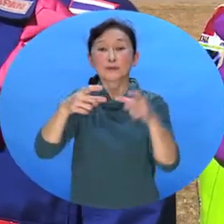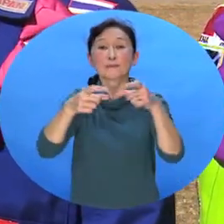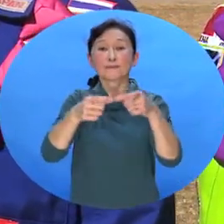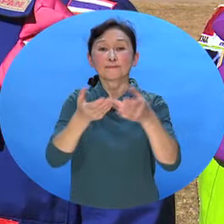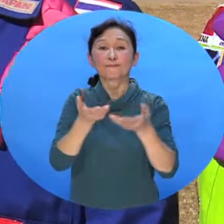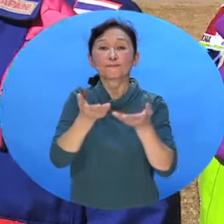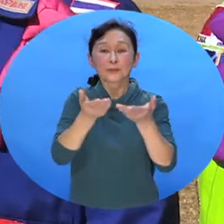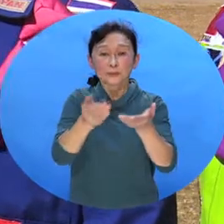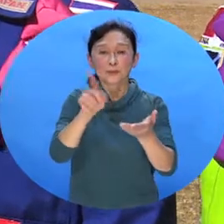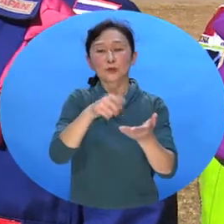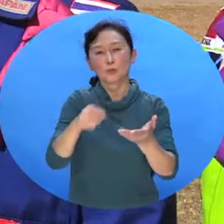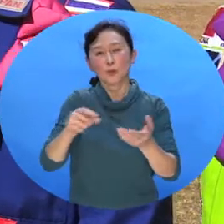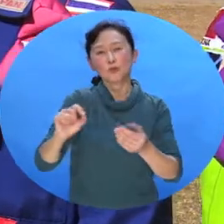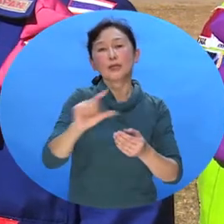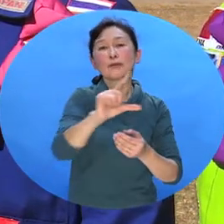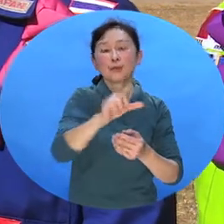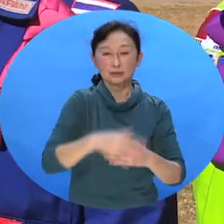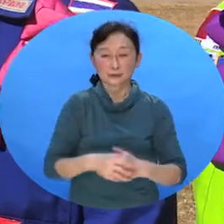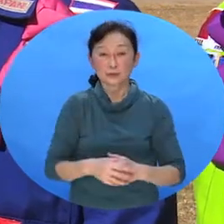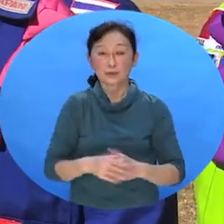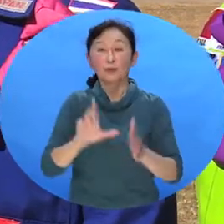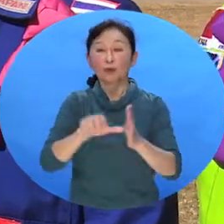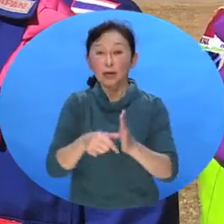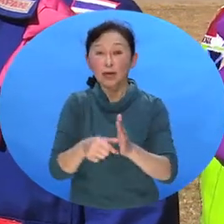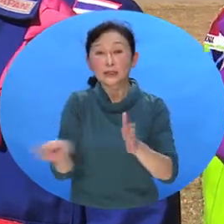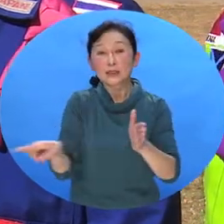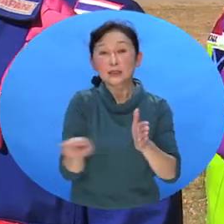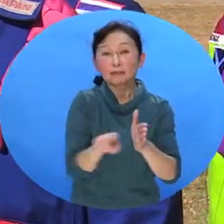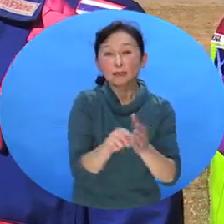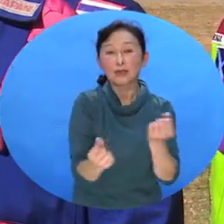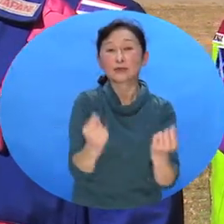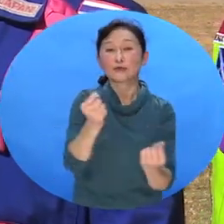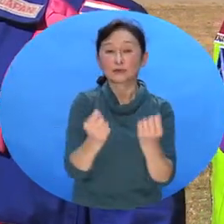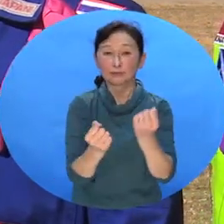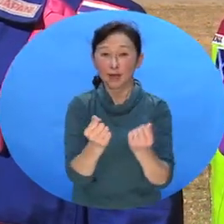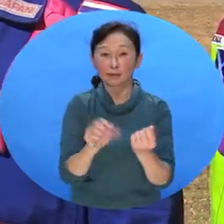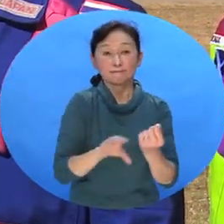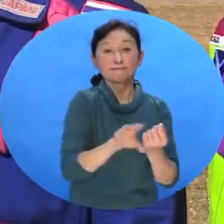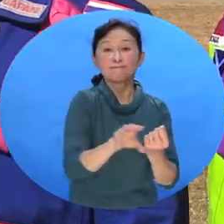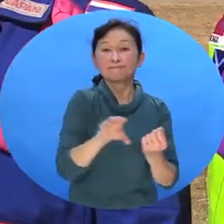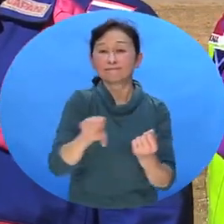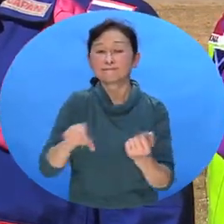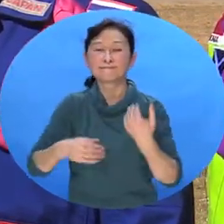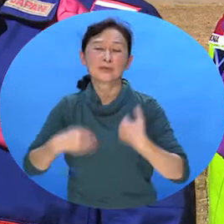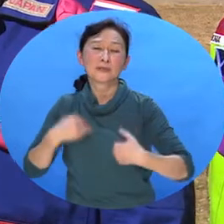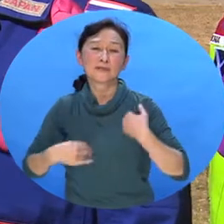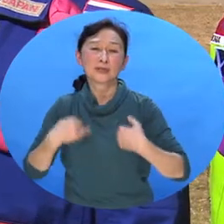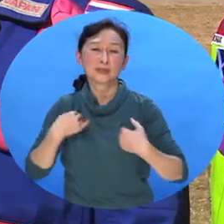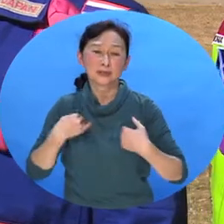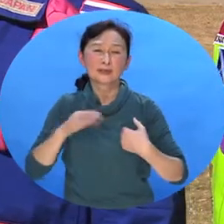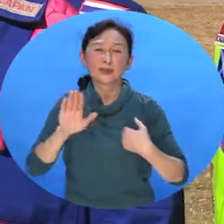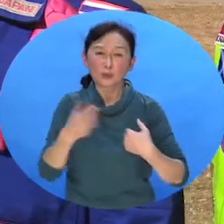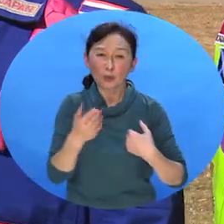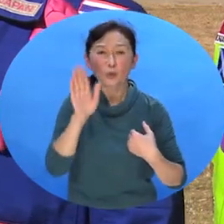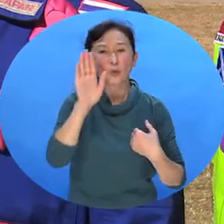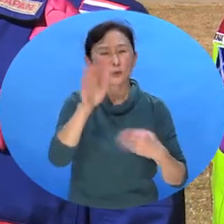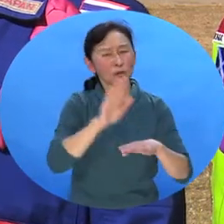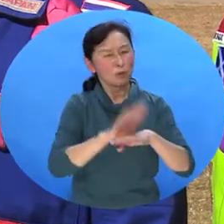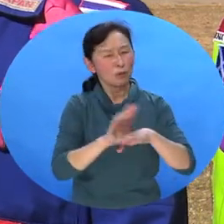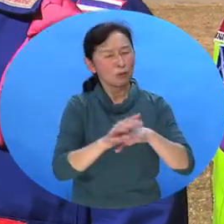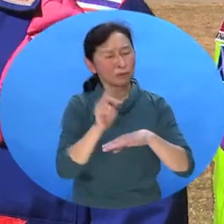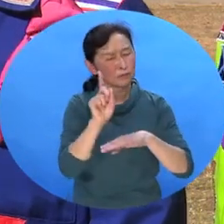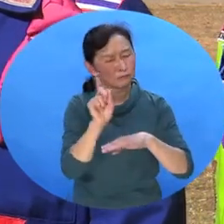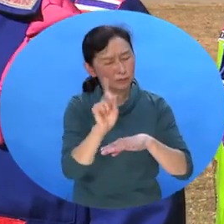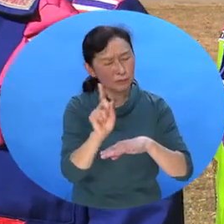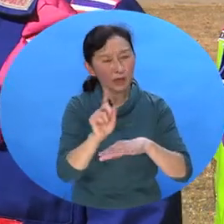する方も年々増えてます。そうすると今まで車使ってどこにでも行けた人が、うん、じゃあ行きたい時に